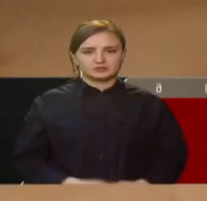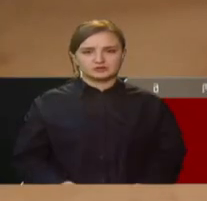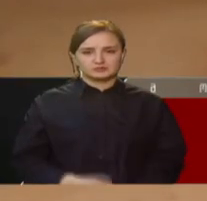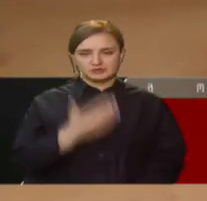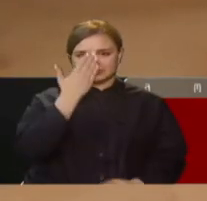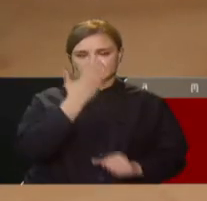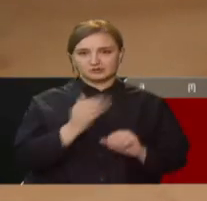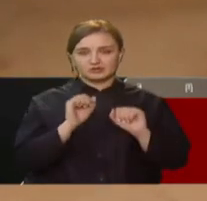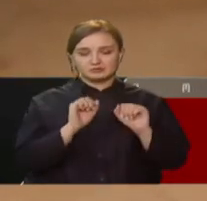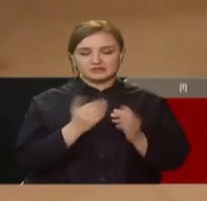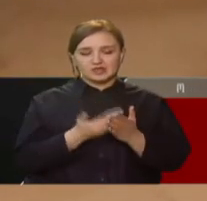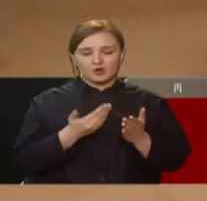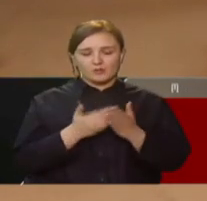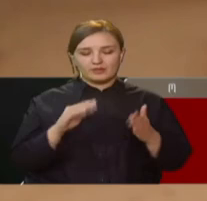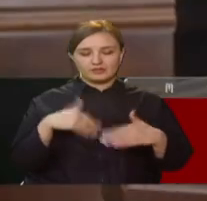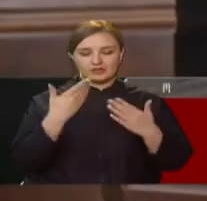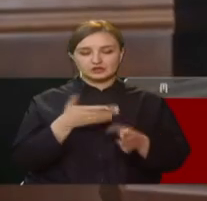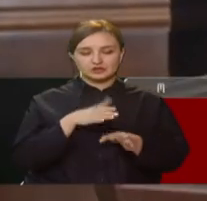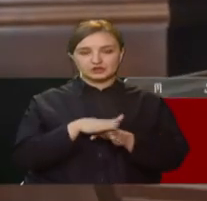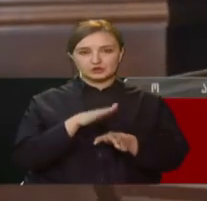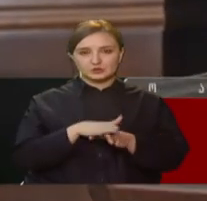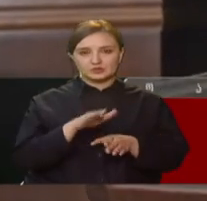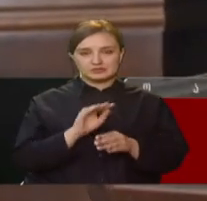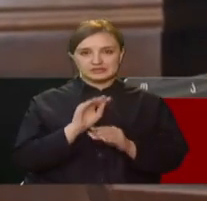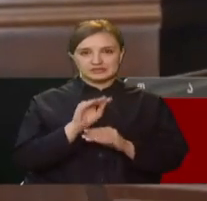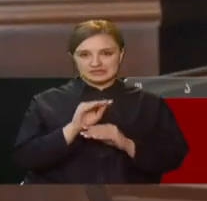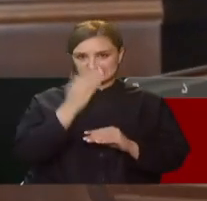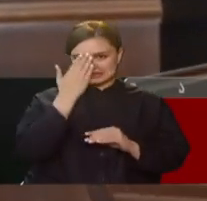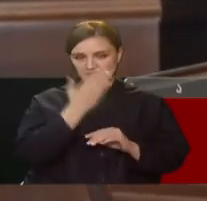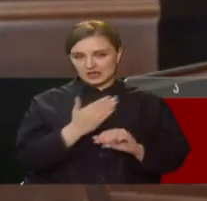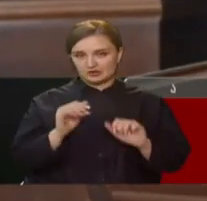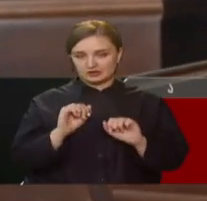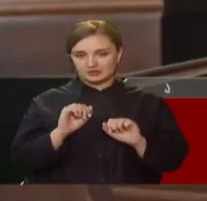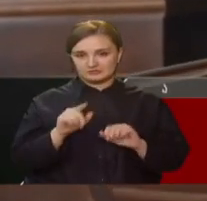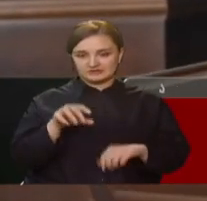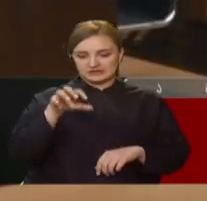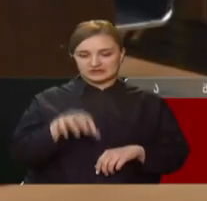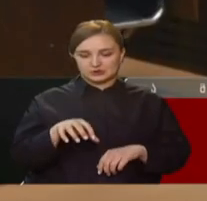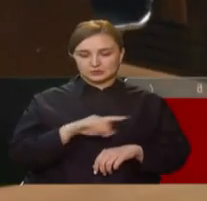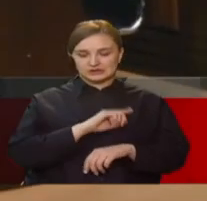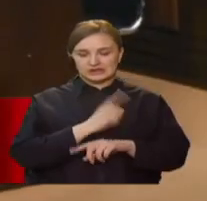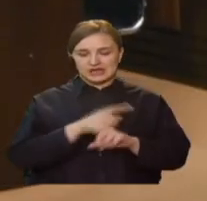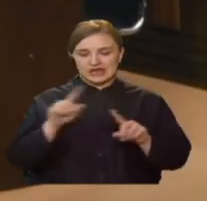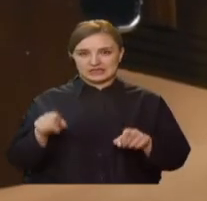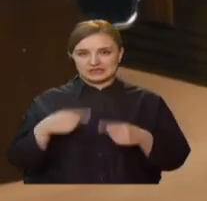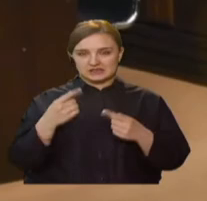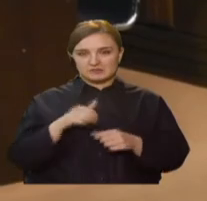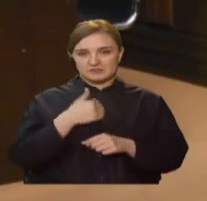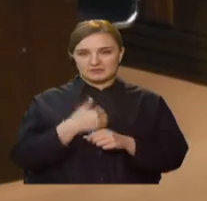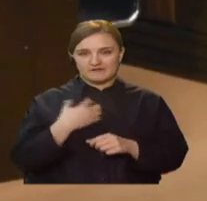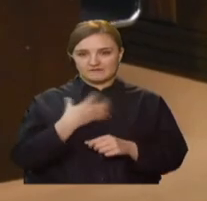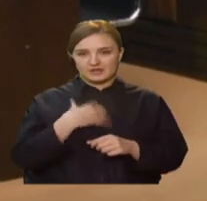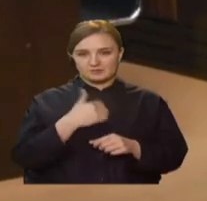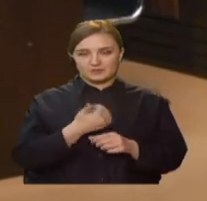Ոմբուցմենիս ռեկոմենդացի էբիս շեսրուլ էբիս մաչվենեբլիս զրդաստը սախոխո դամցոլիս օվիսիս ինստիտուցիուր գածլի երեբաս մի իչնովս պտավար պրիորիտետ